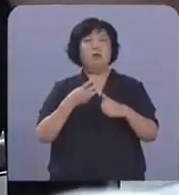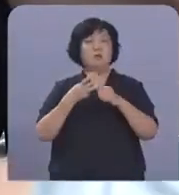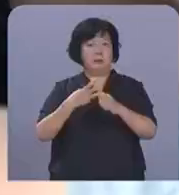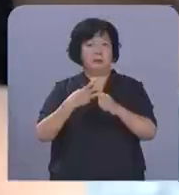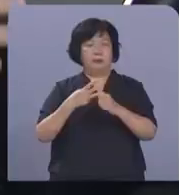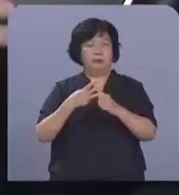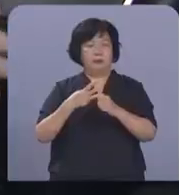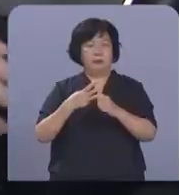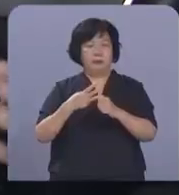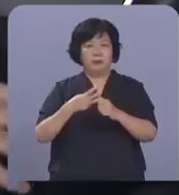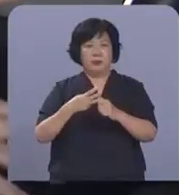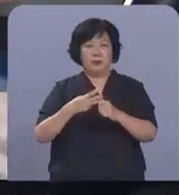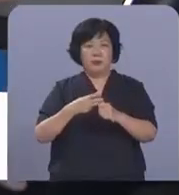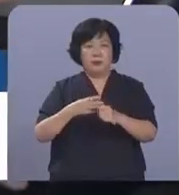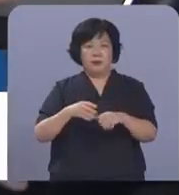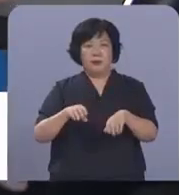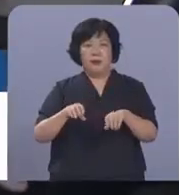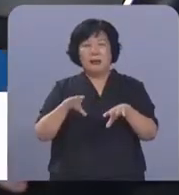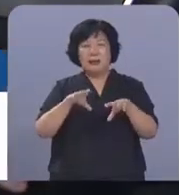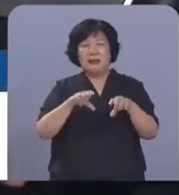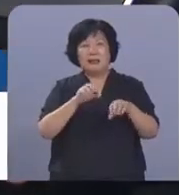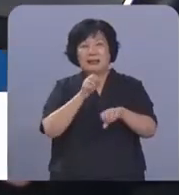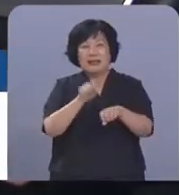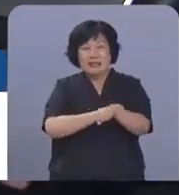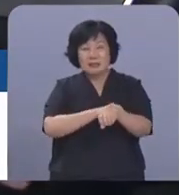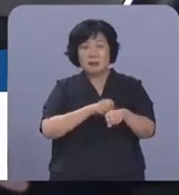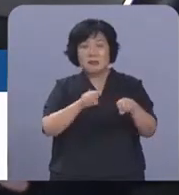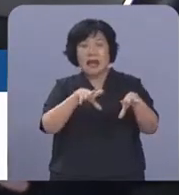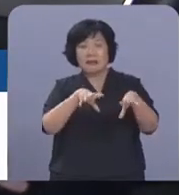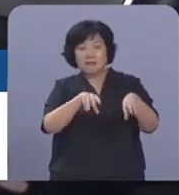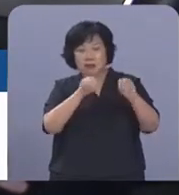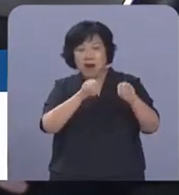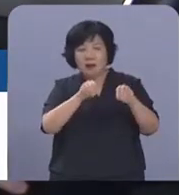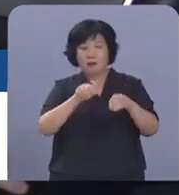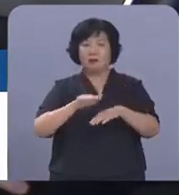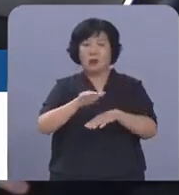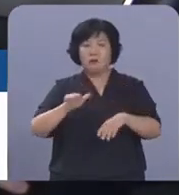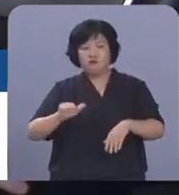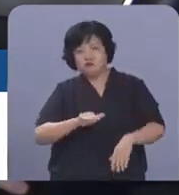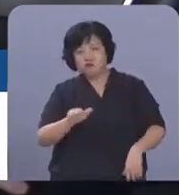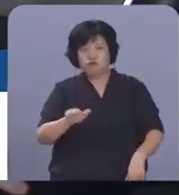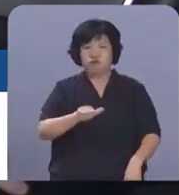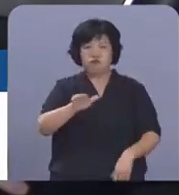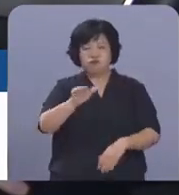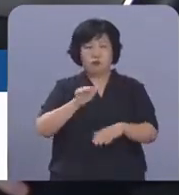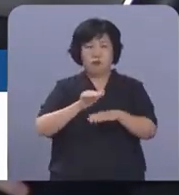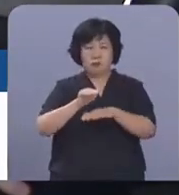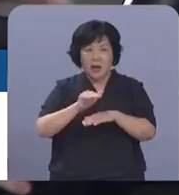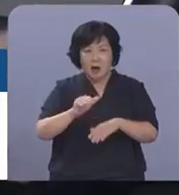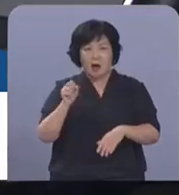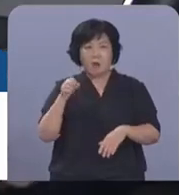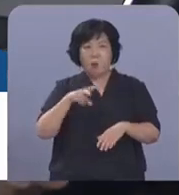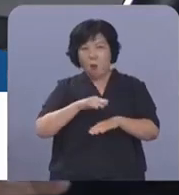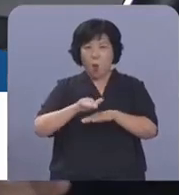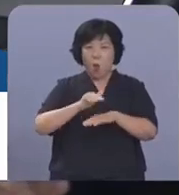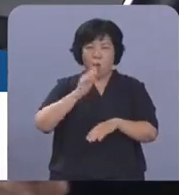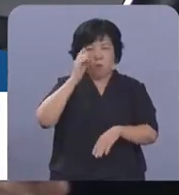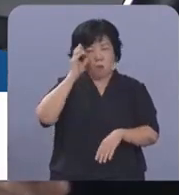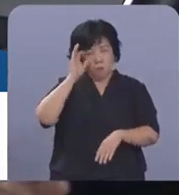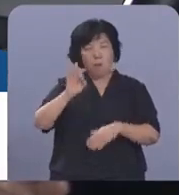번째였습니다. 특히 라이트 꺼진 차, 아니면 차선을 비틀비틀하게 운행하는 차, 이런 차들